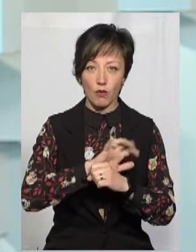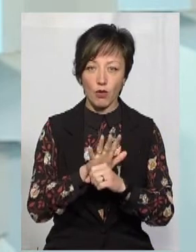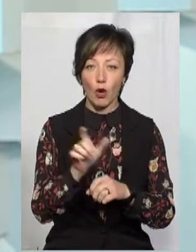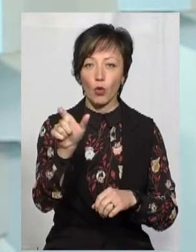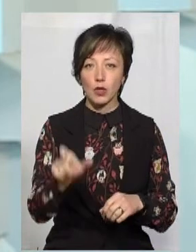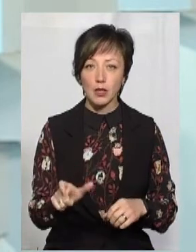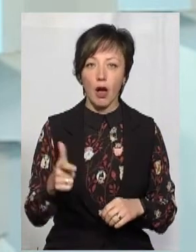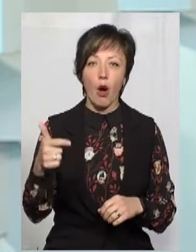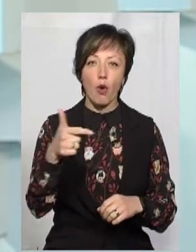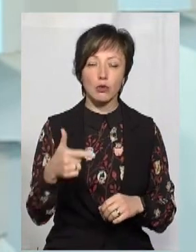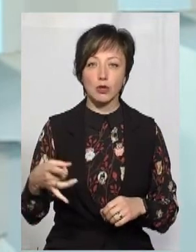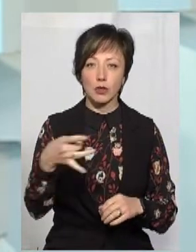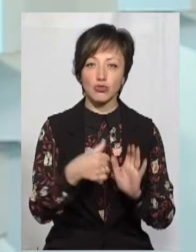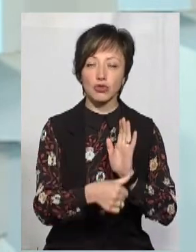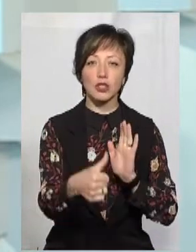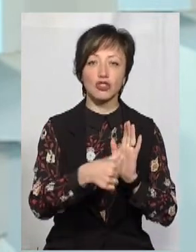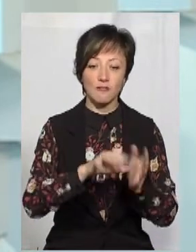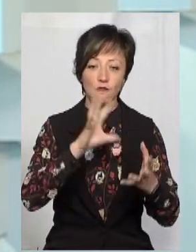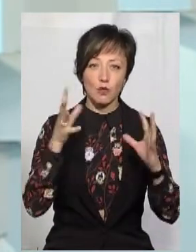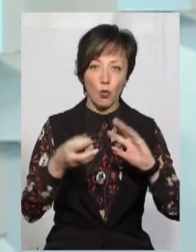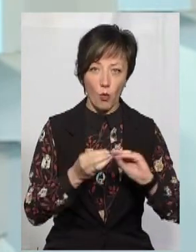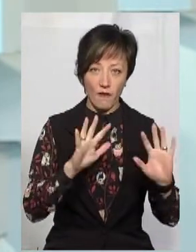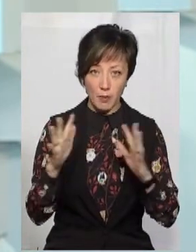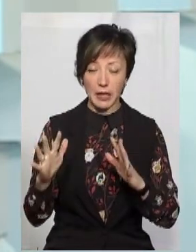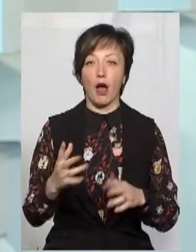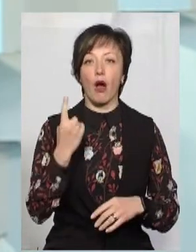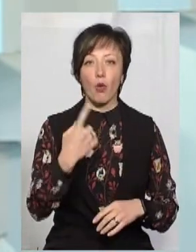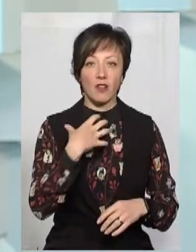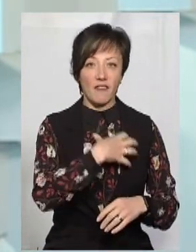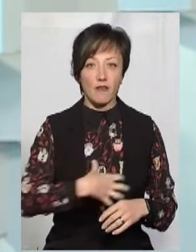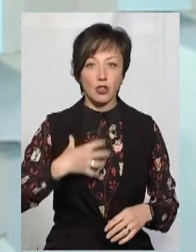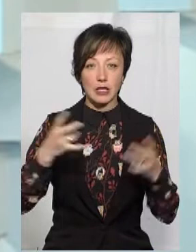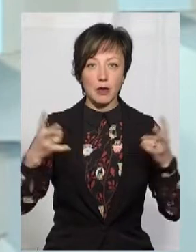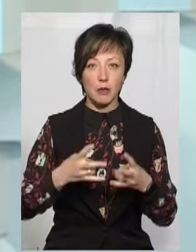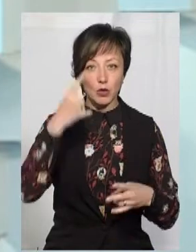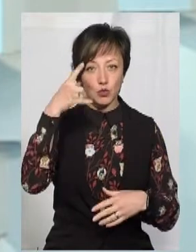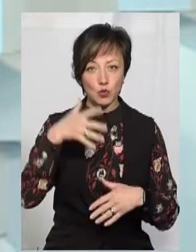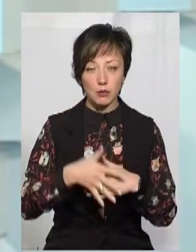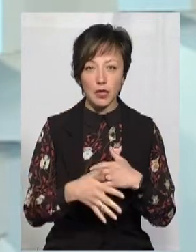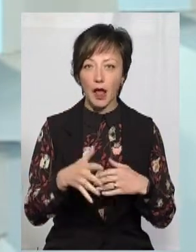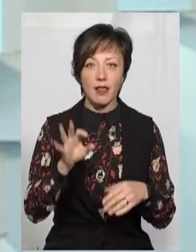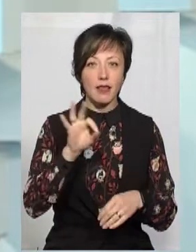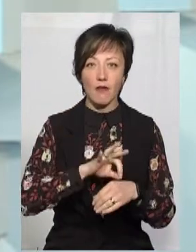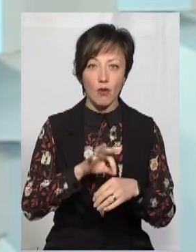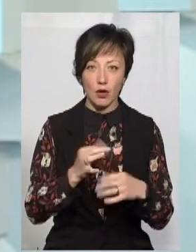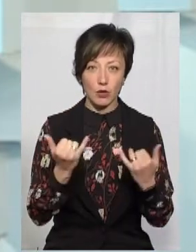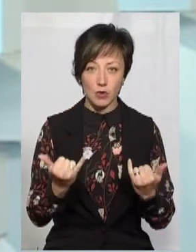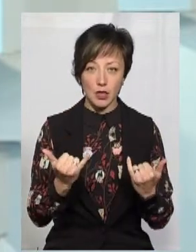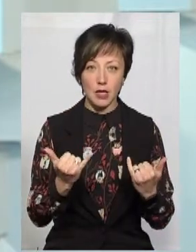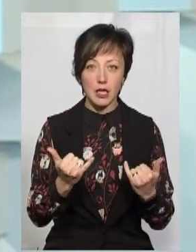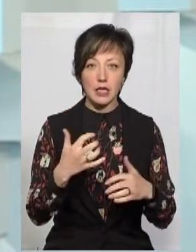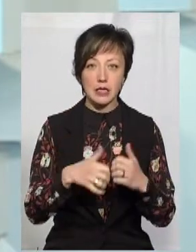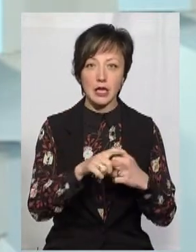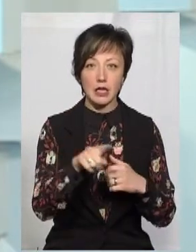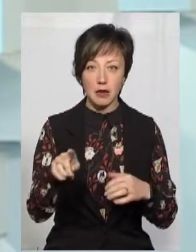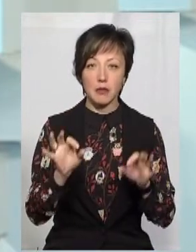Городоцького району, тобто маємо 66 підтверджених випадків. Ну, треба розуміти один важливий аспект, що це 66 осіб, які не хворіють на цей момент, тому що